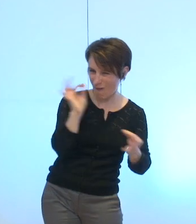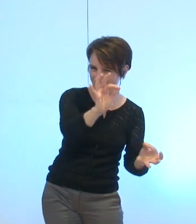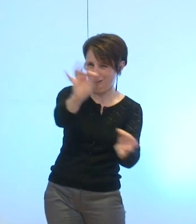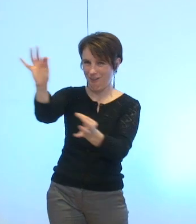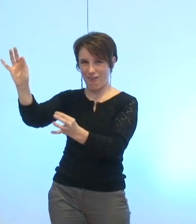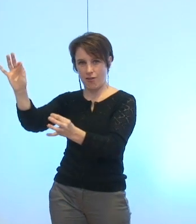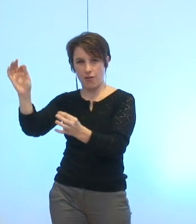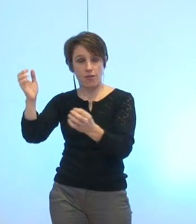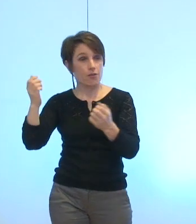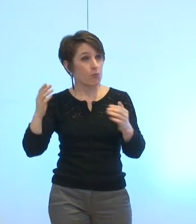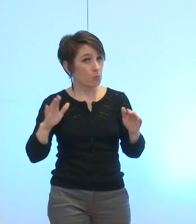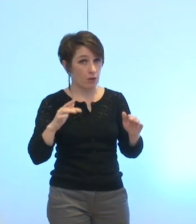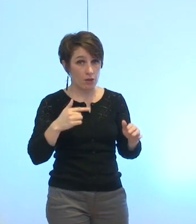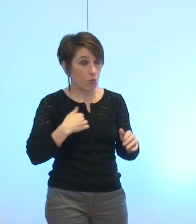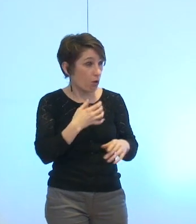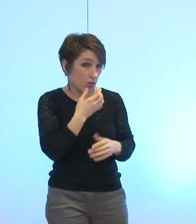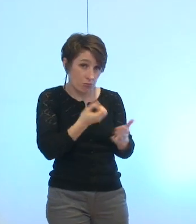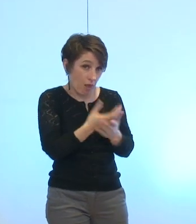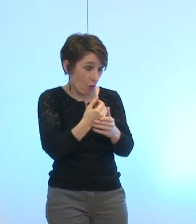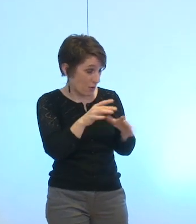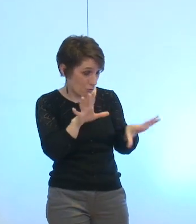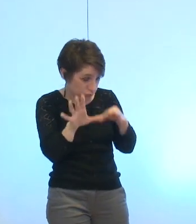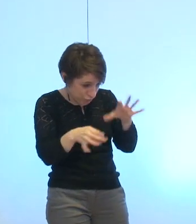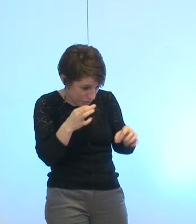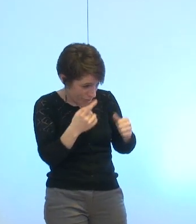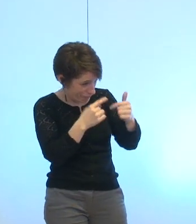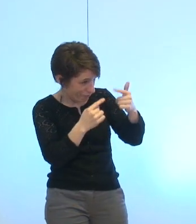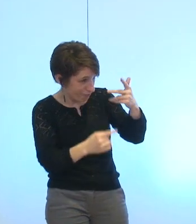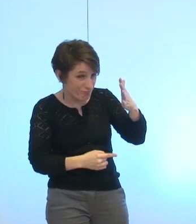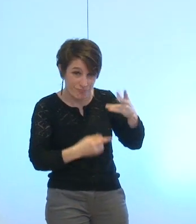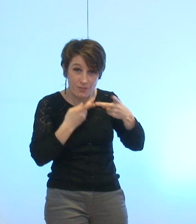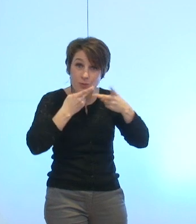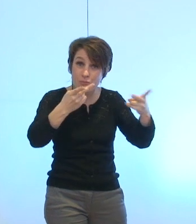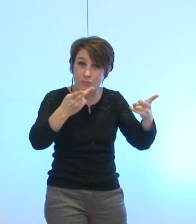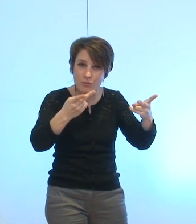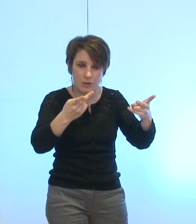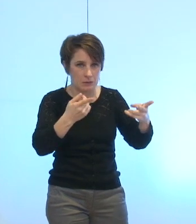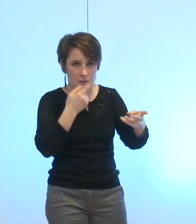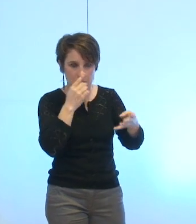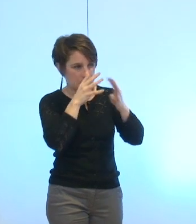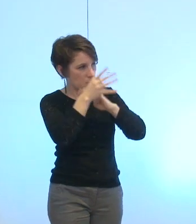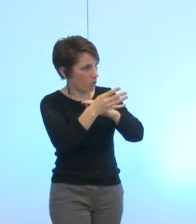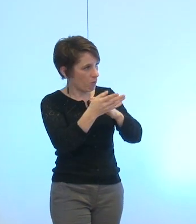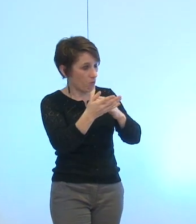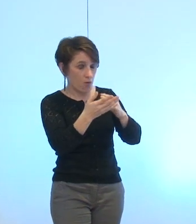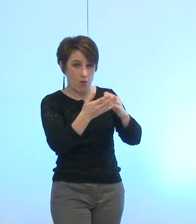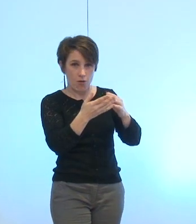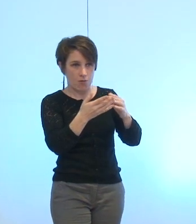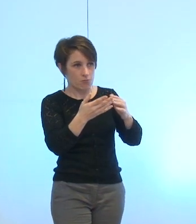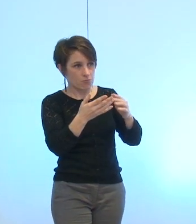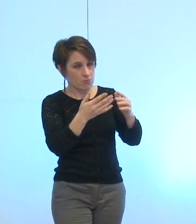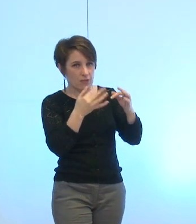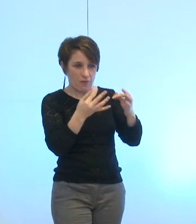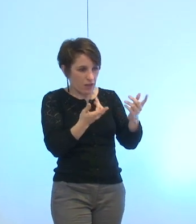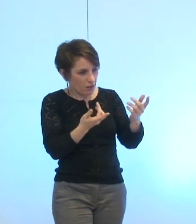d'indiquer démontrent bien au fond que vous faire confiance en matière de sérieux budgétaire